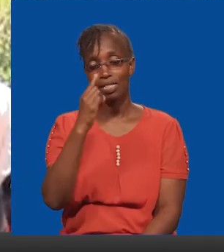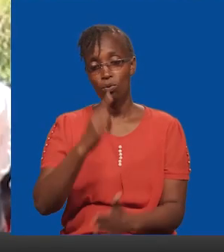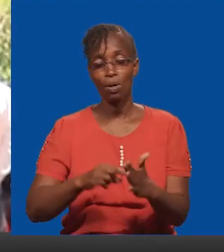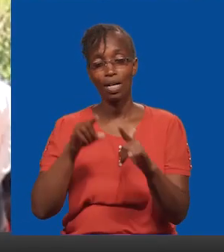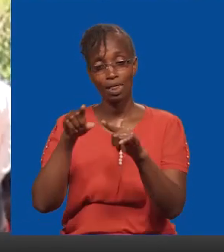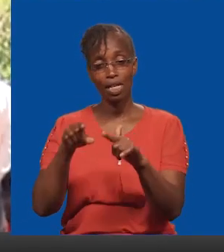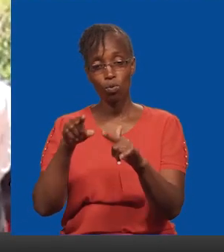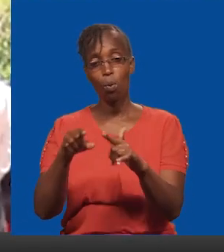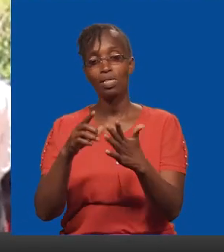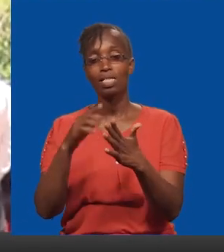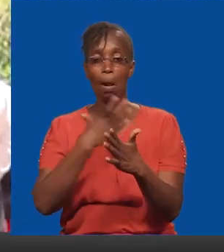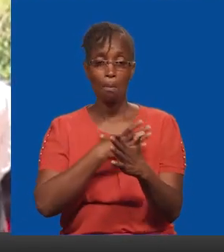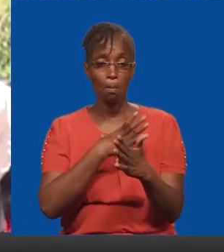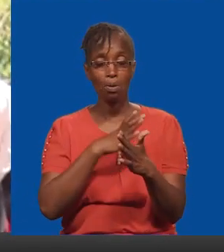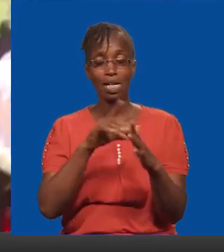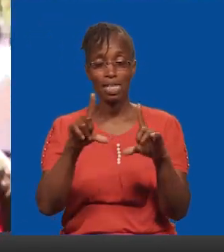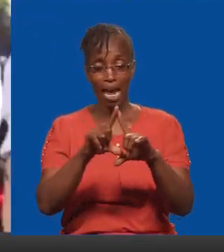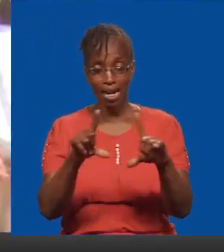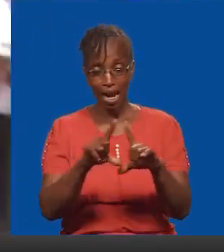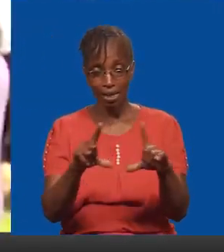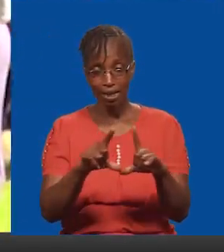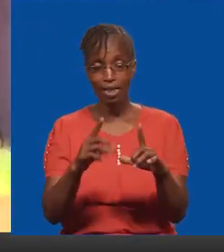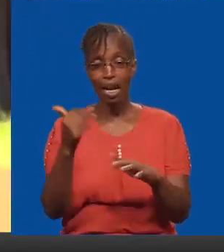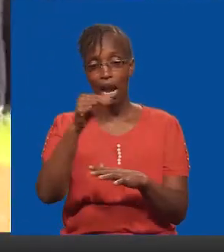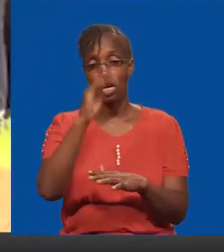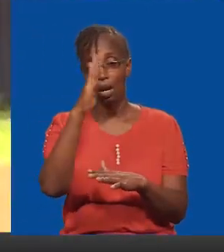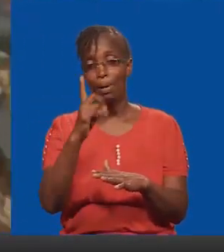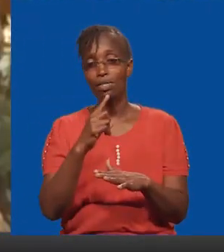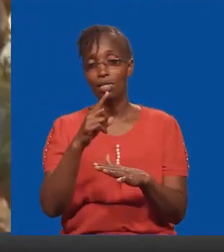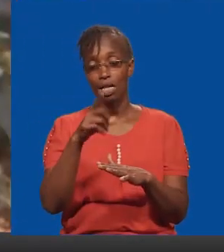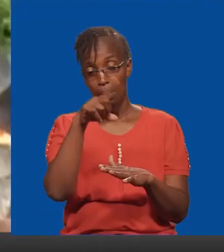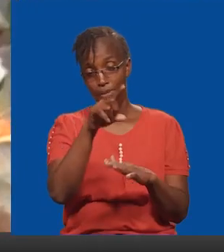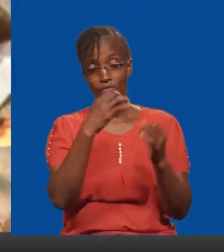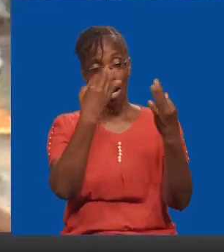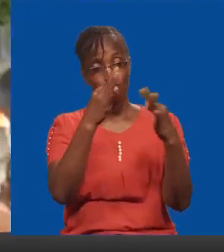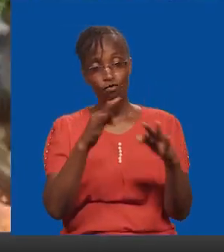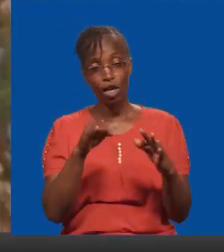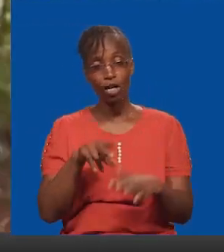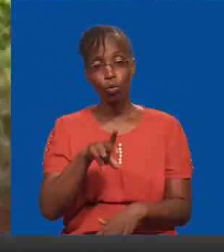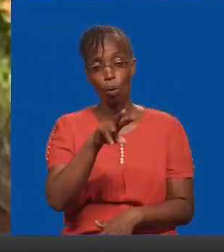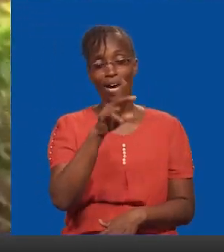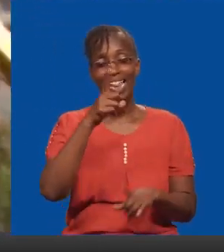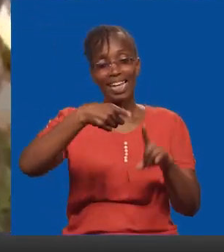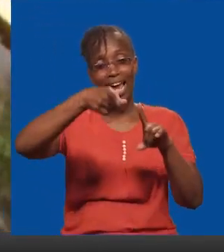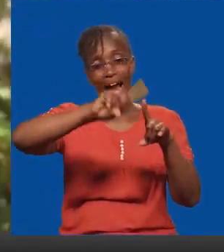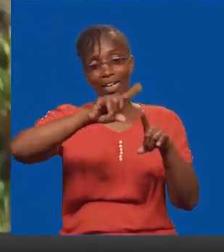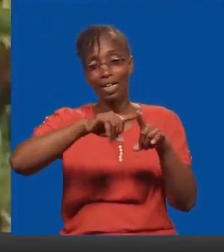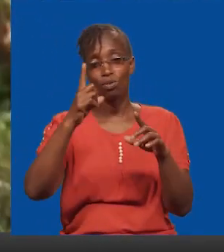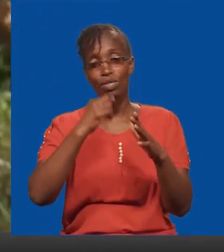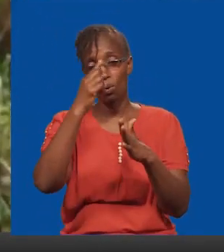hao walisema kuwa barabara hiyo ni ardhi ya umma na mtuhumiwa huyo anakiuka haki yao ya kutembea